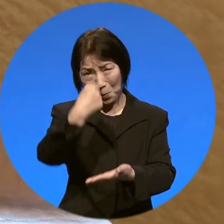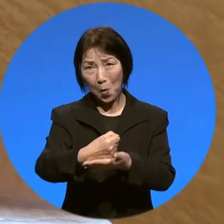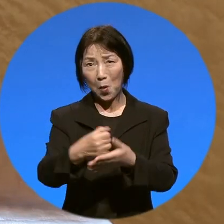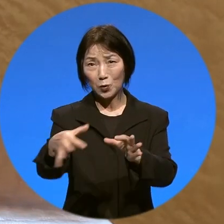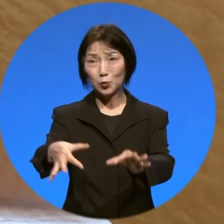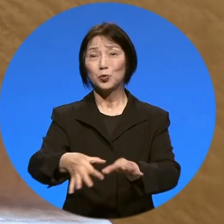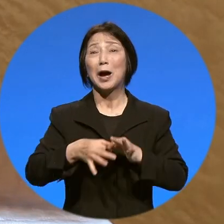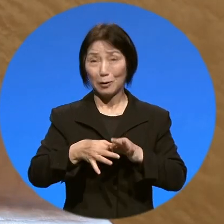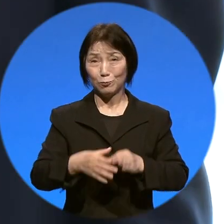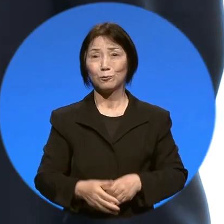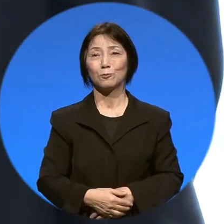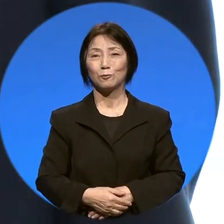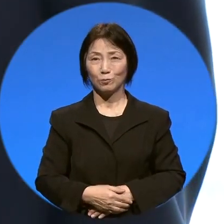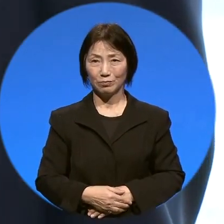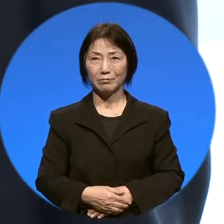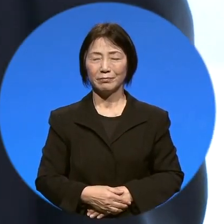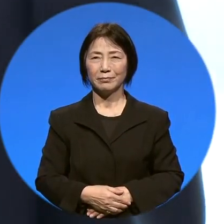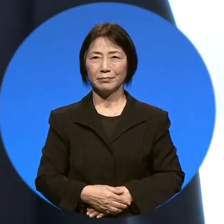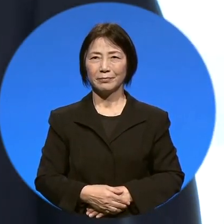っていますので、はいはいはい、